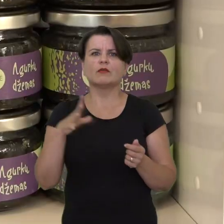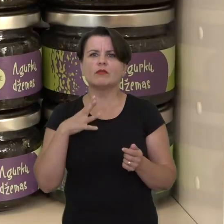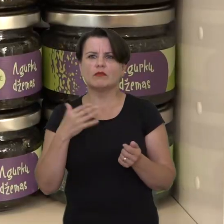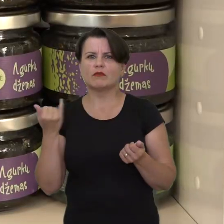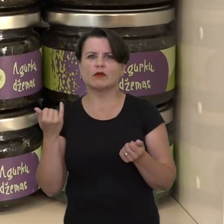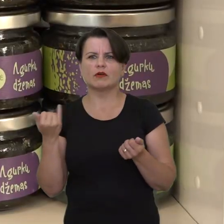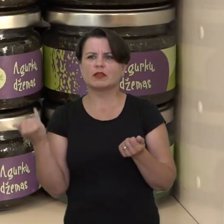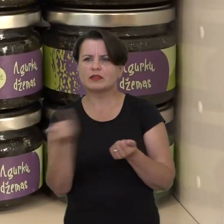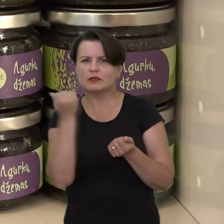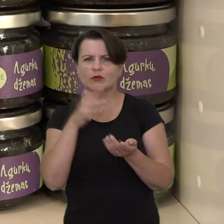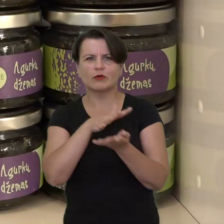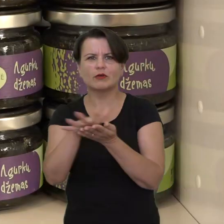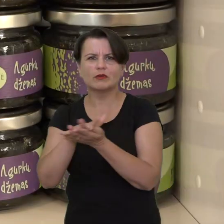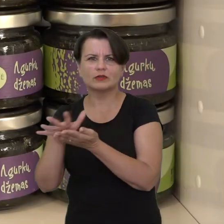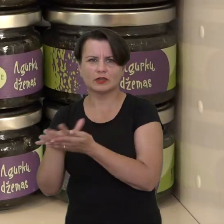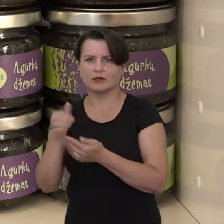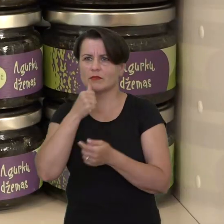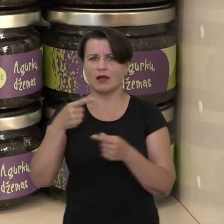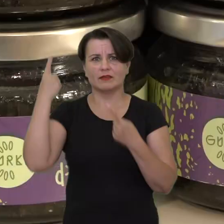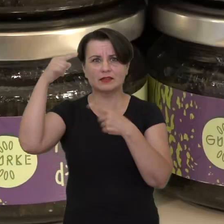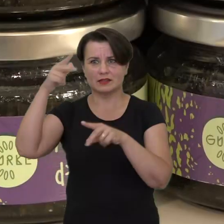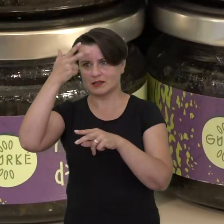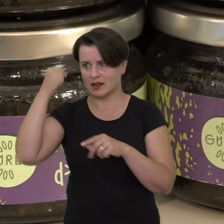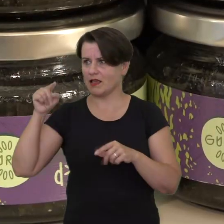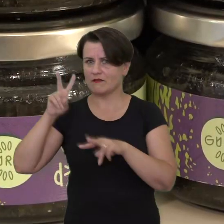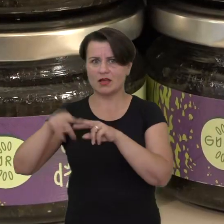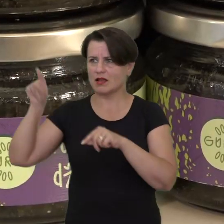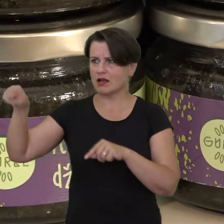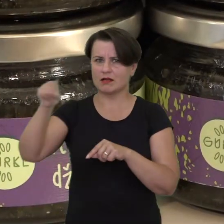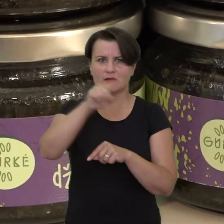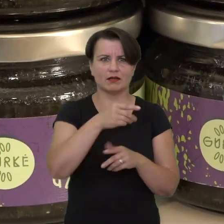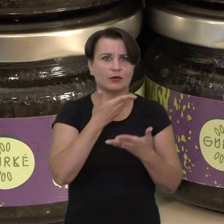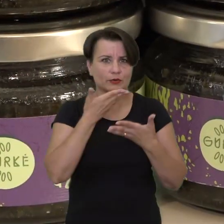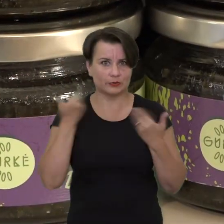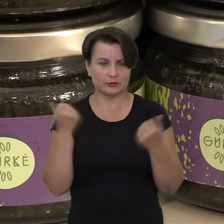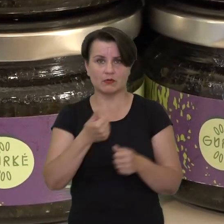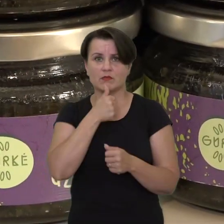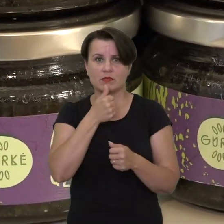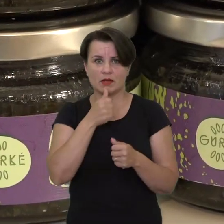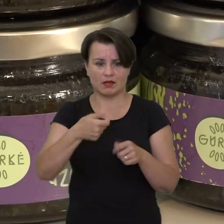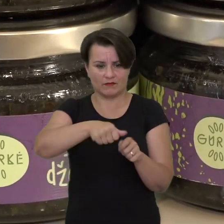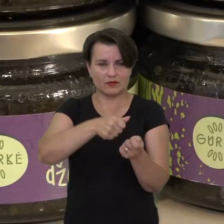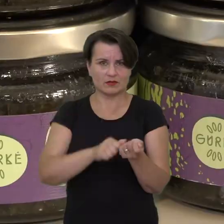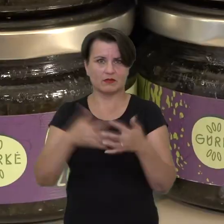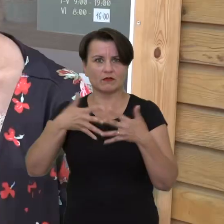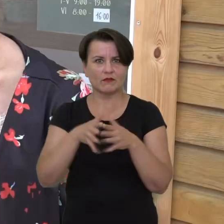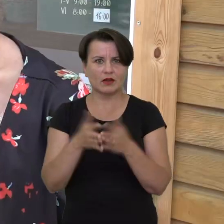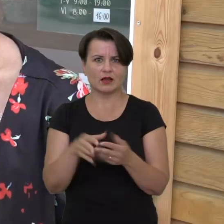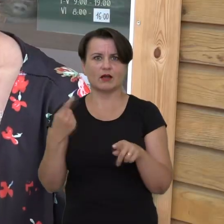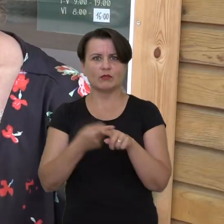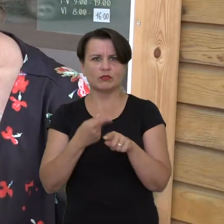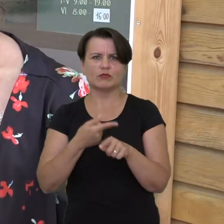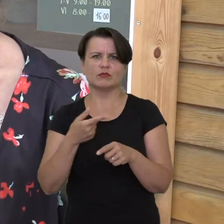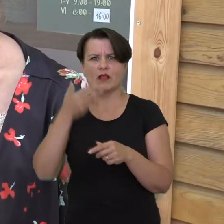būdingų, bet ieškota įdomesnių ir kitokių. Tokių, kurių netrasi kitur Lietuvoje. Tarkime, virtinukus su varške ar su